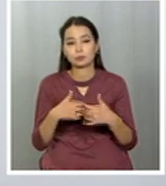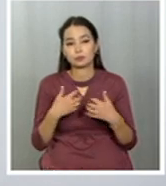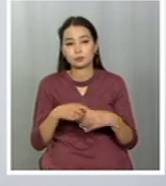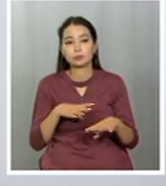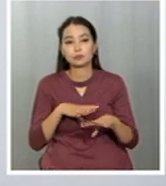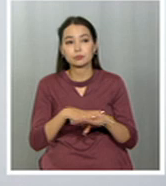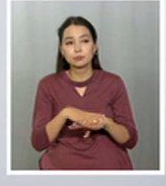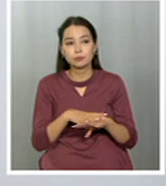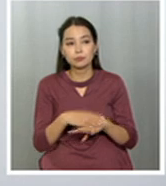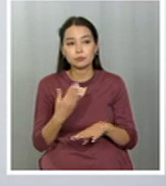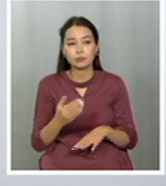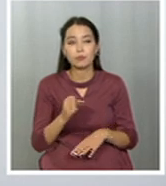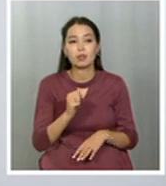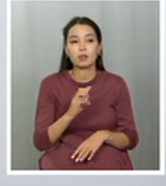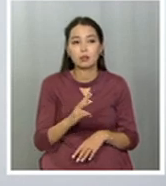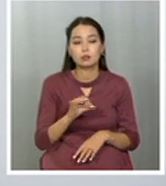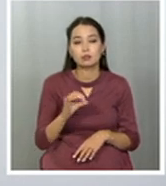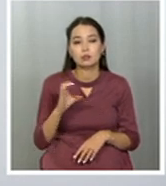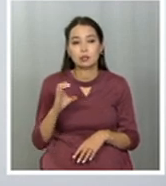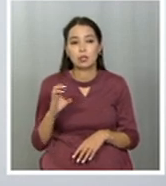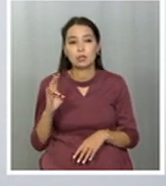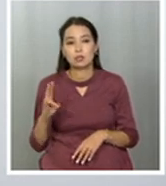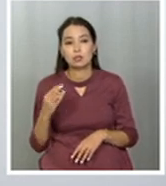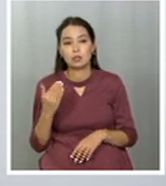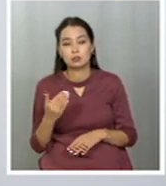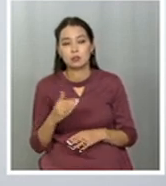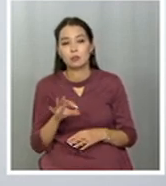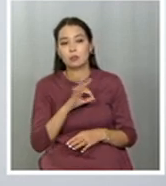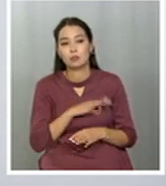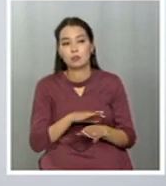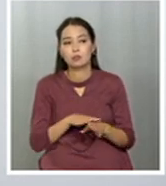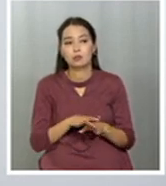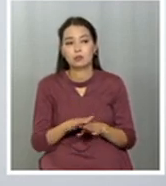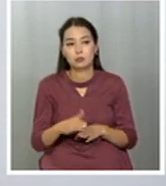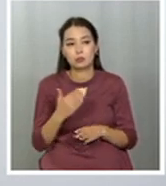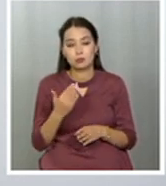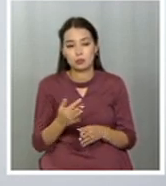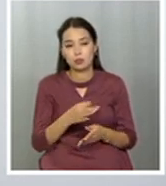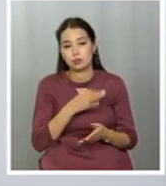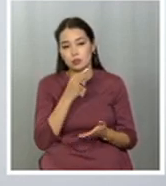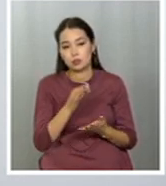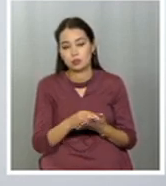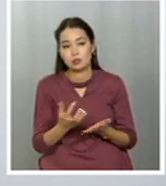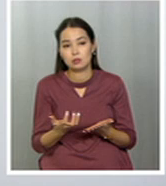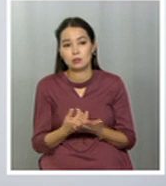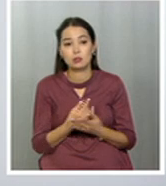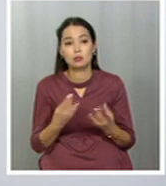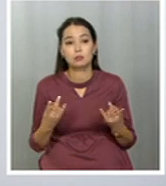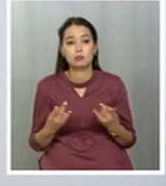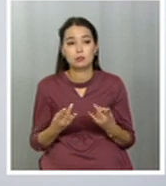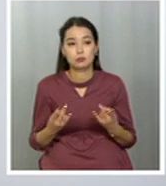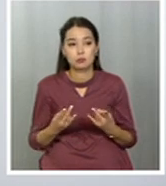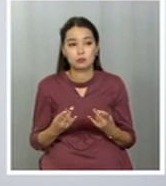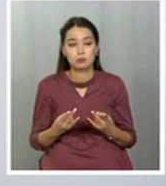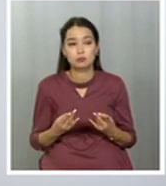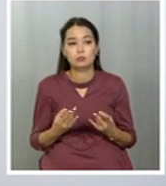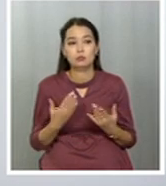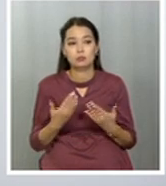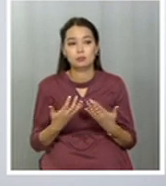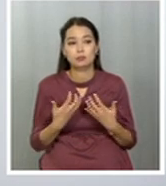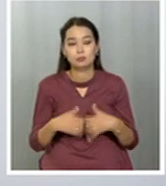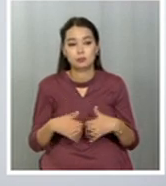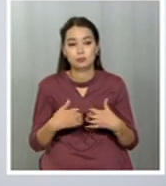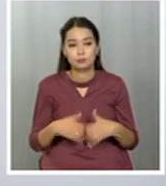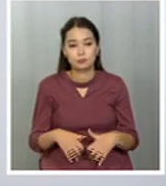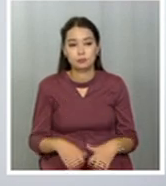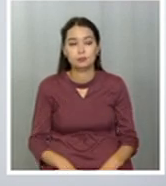прогрессияның АН және СН формуласын пайдалану үшін бізге айырым қажет. Ол үшін алдымен айырымды есептейік.